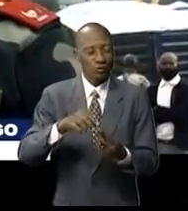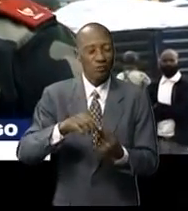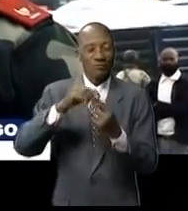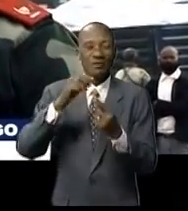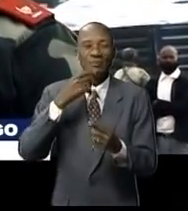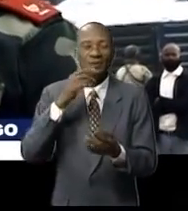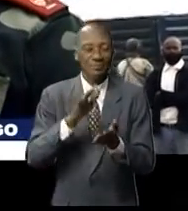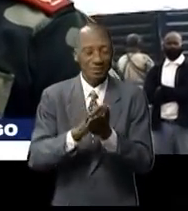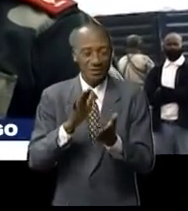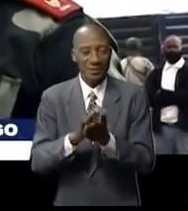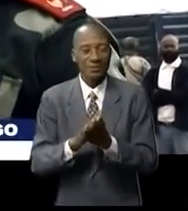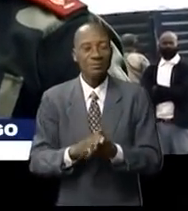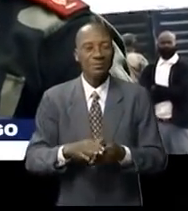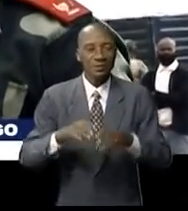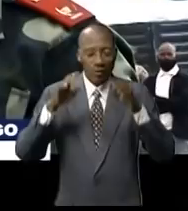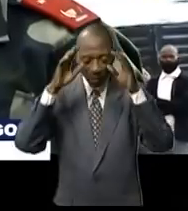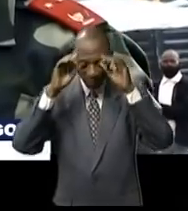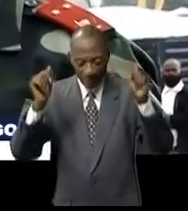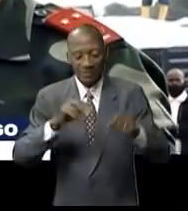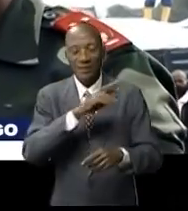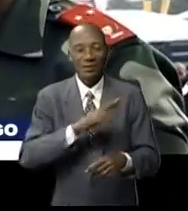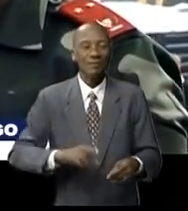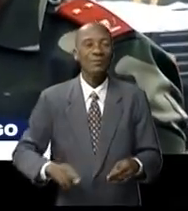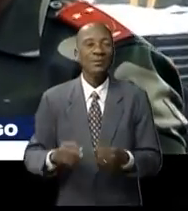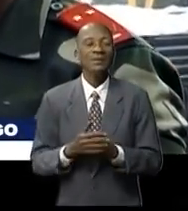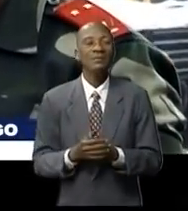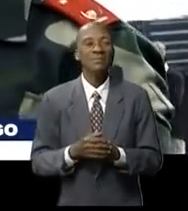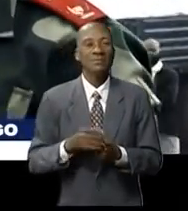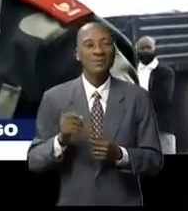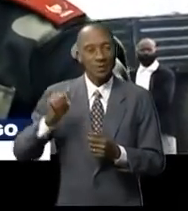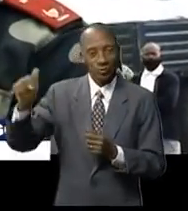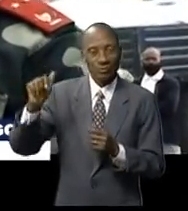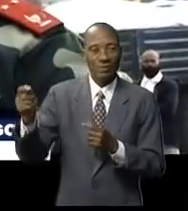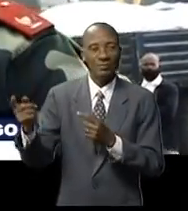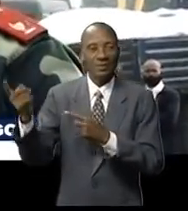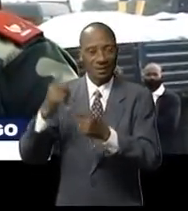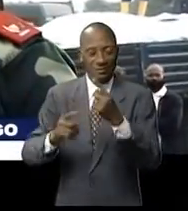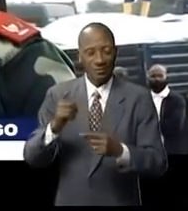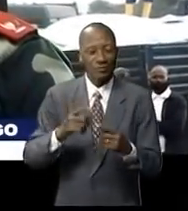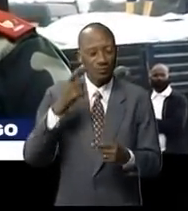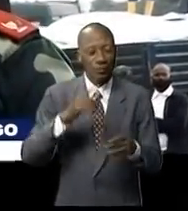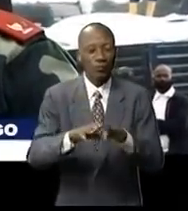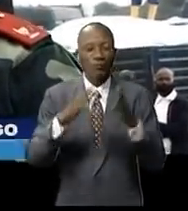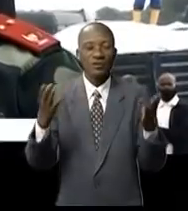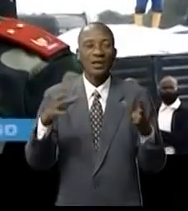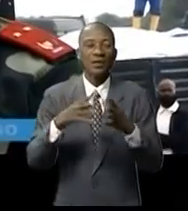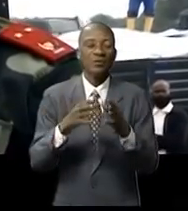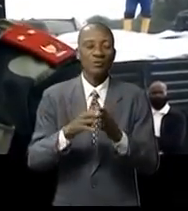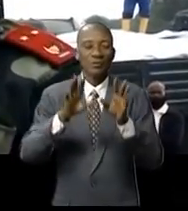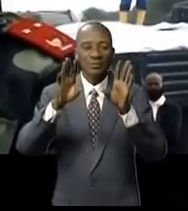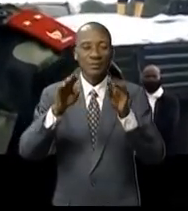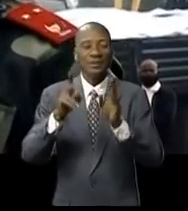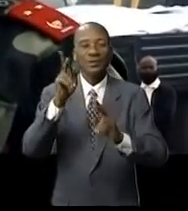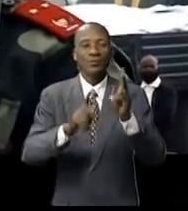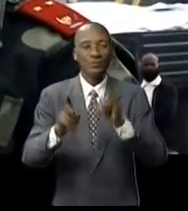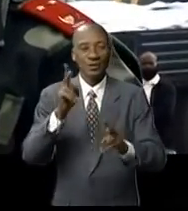la relance de ses activités tant à l'école, notamment par l'acquisition des équipements matériels modernes, qu'est l'encadrement des jeunes